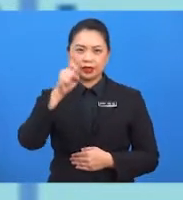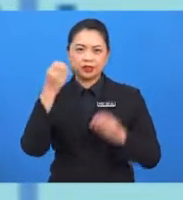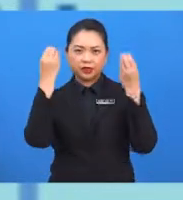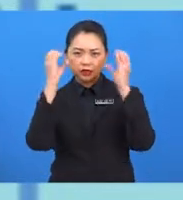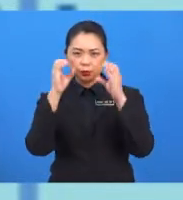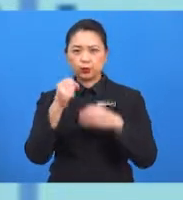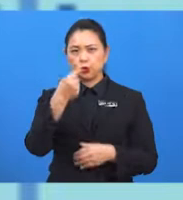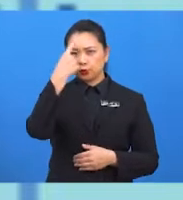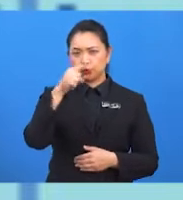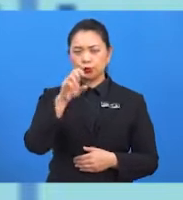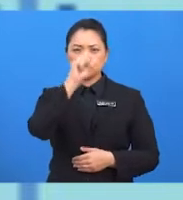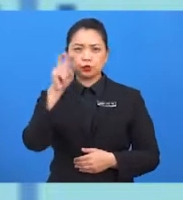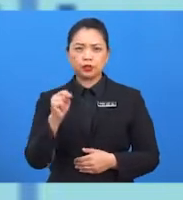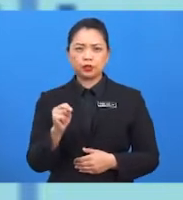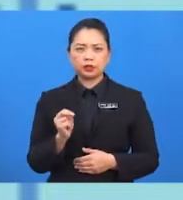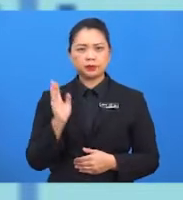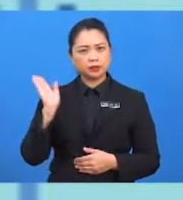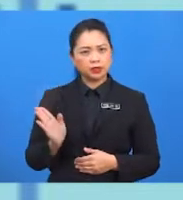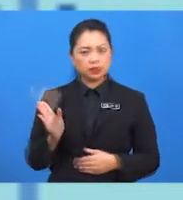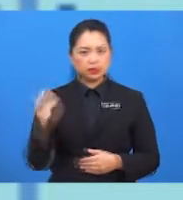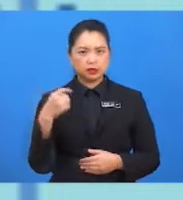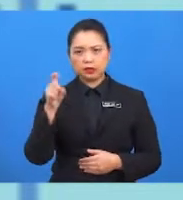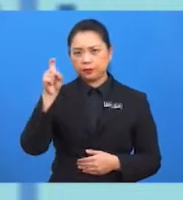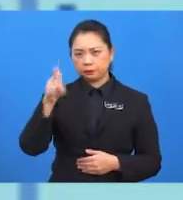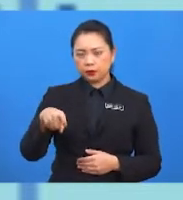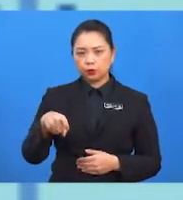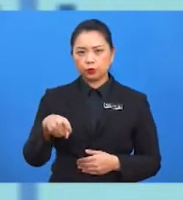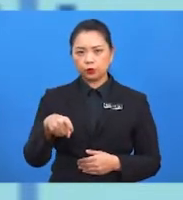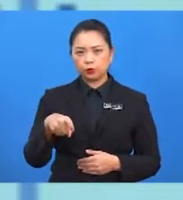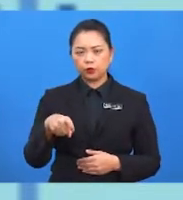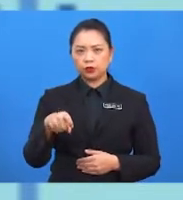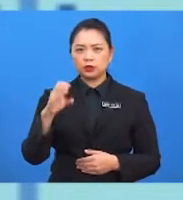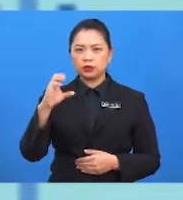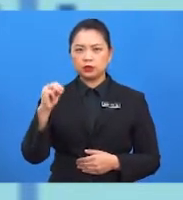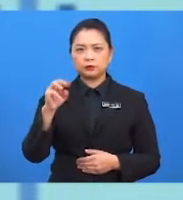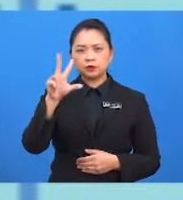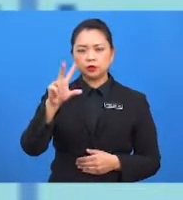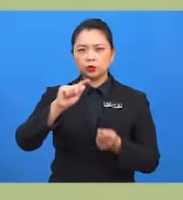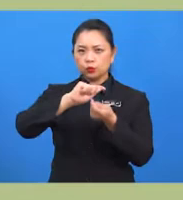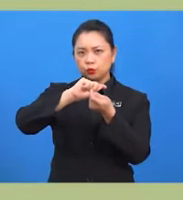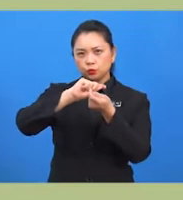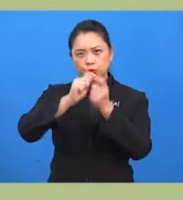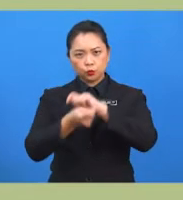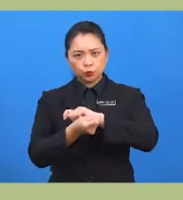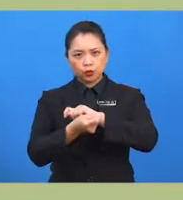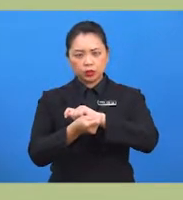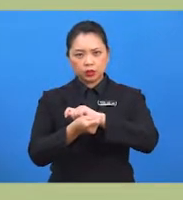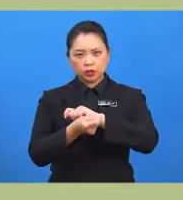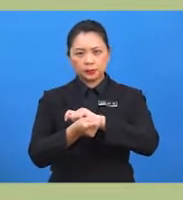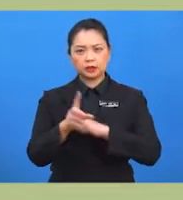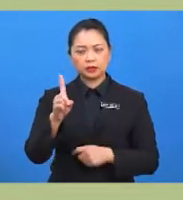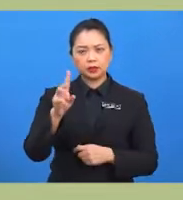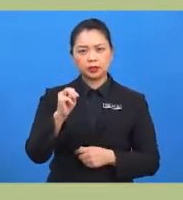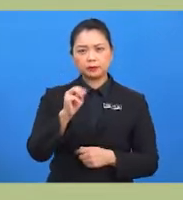untuk soalnya begini Perlukah unik isipadu ditukarkan daripada cm padu